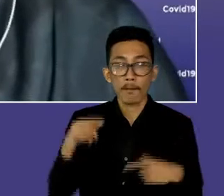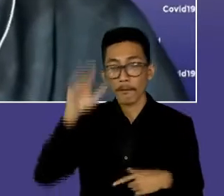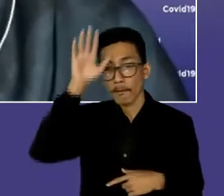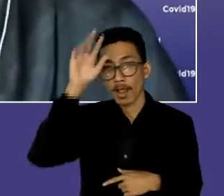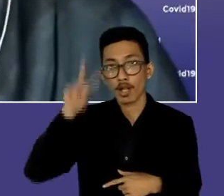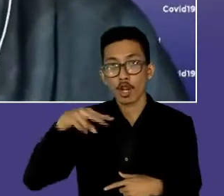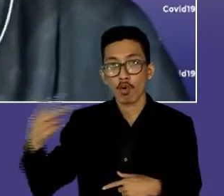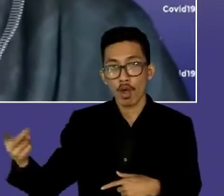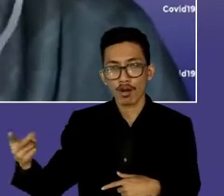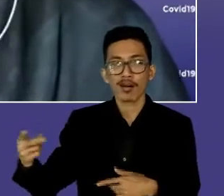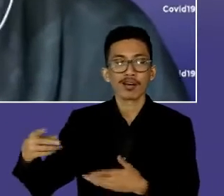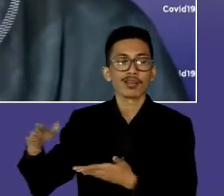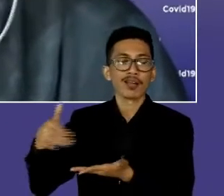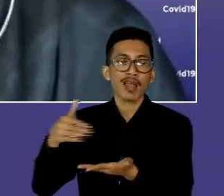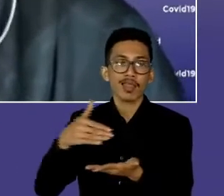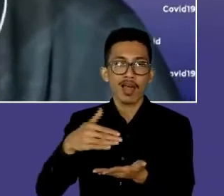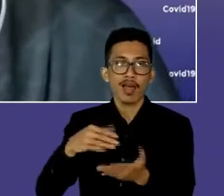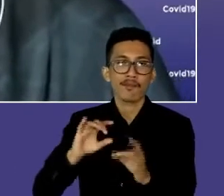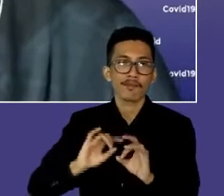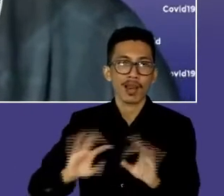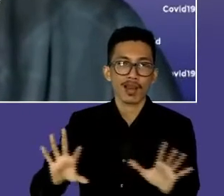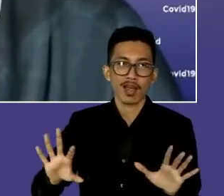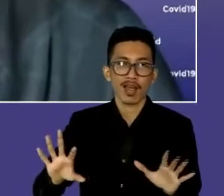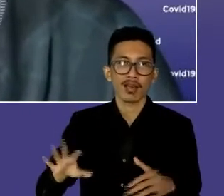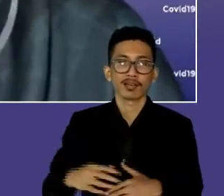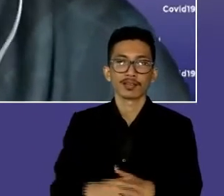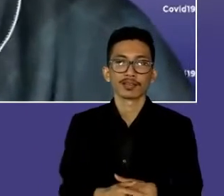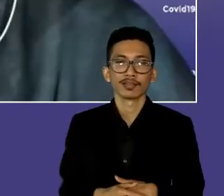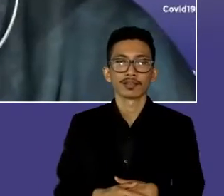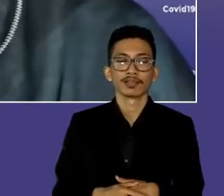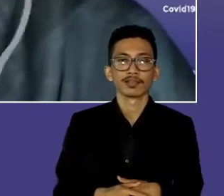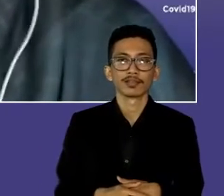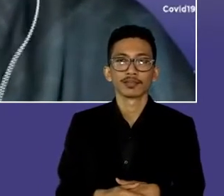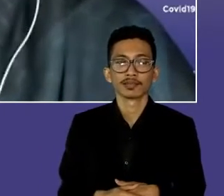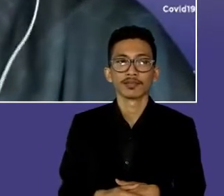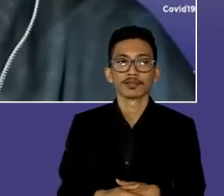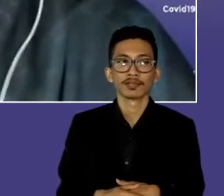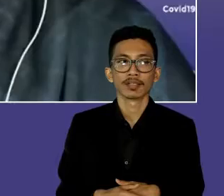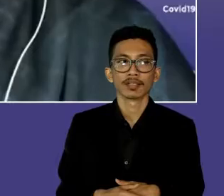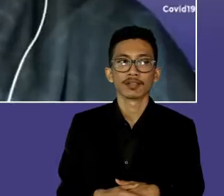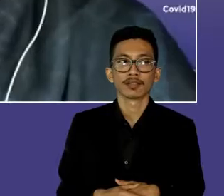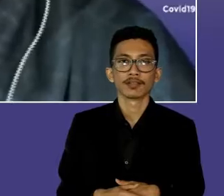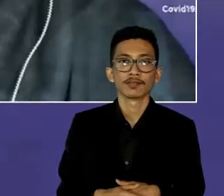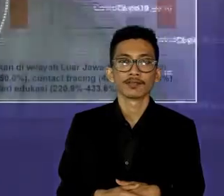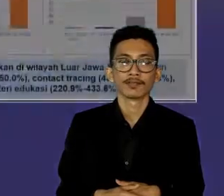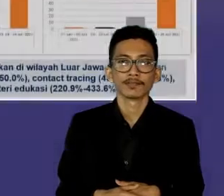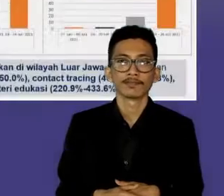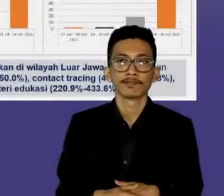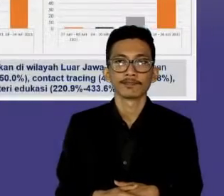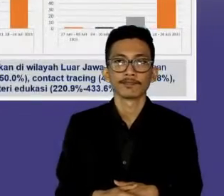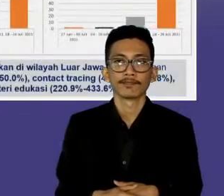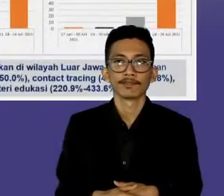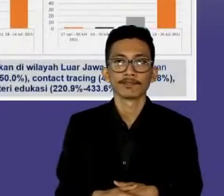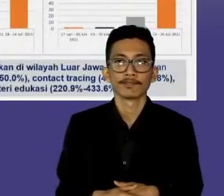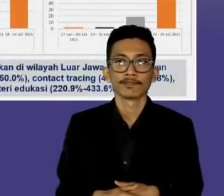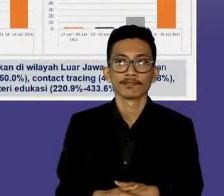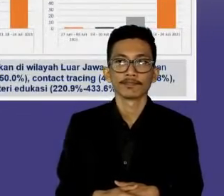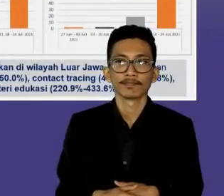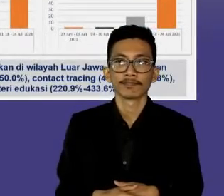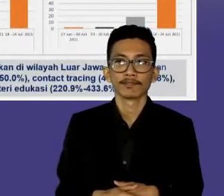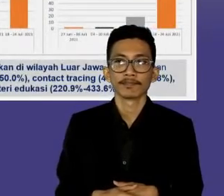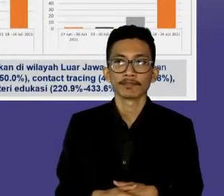saya pikir sama, ternyata beda untuk kinerja poskonya. Di luar Jawa dan Bali, di slide berikutnya bisa kita lihat